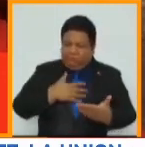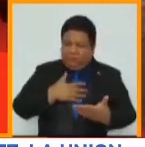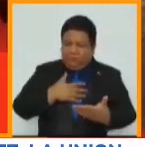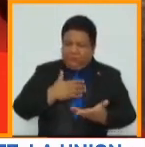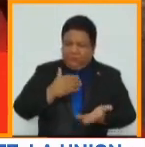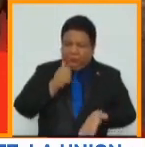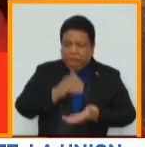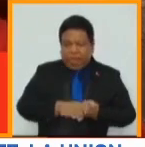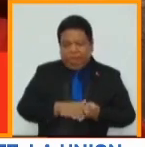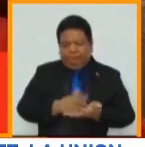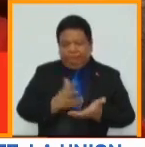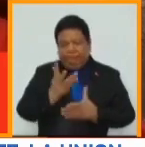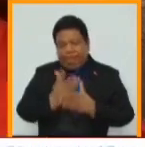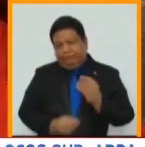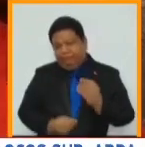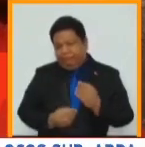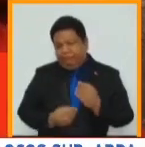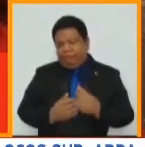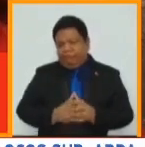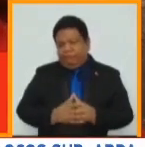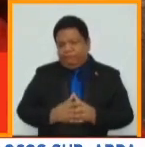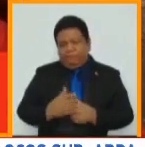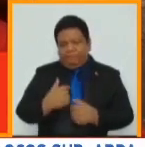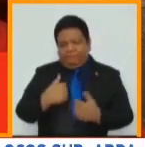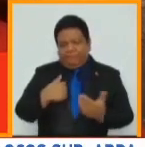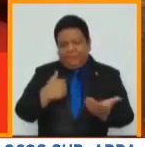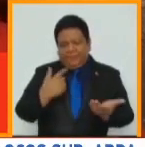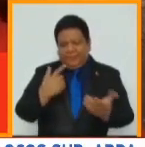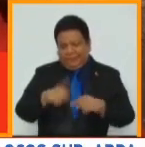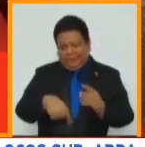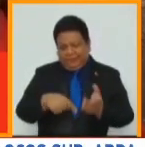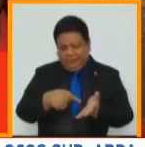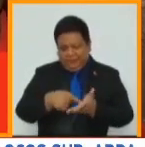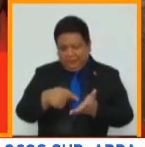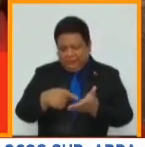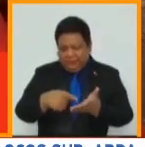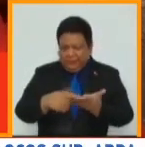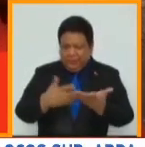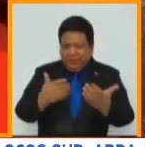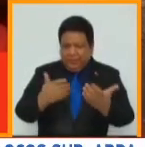Yun na po, hindi ko nakayanin yung problema na naharap ko ngayon.